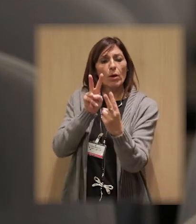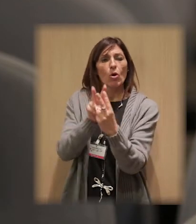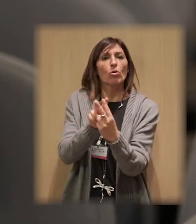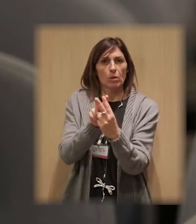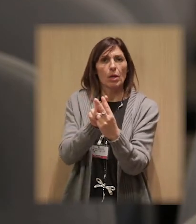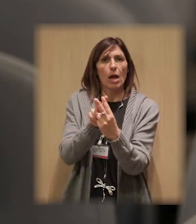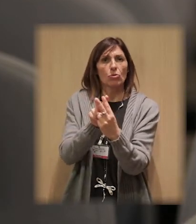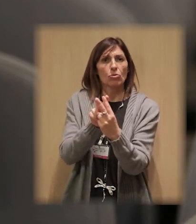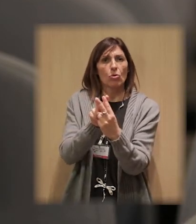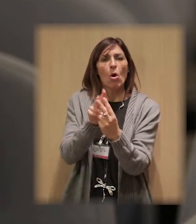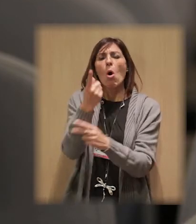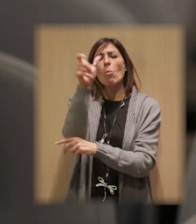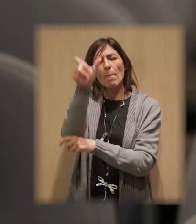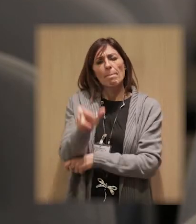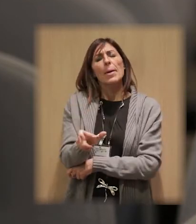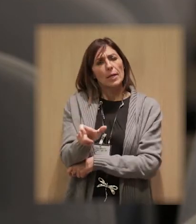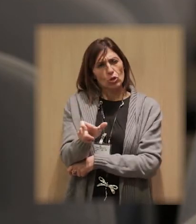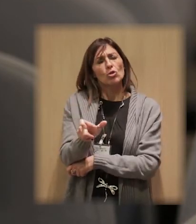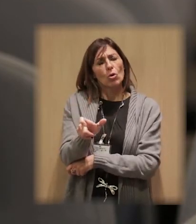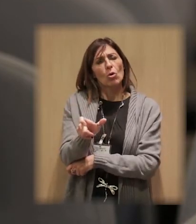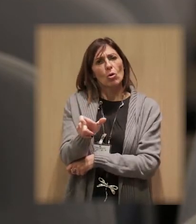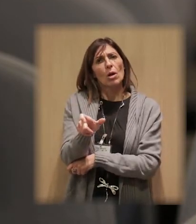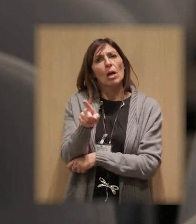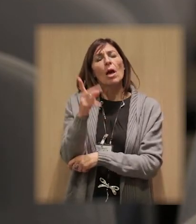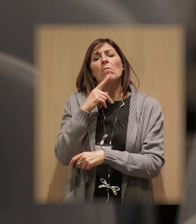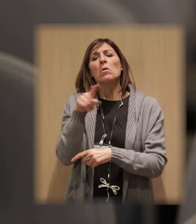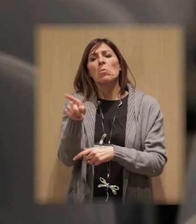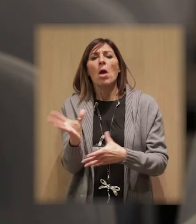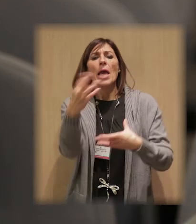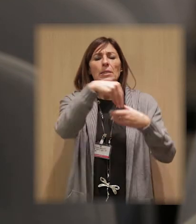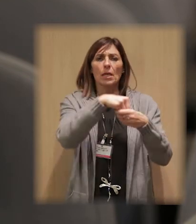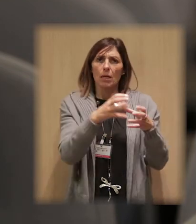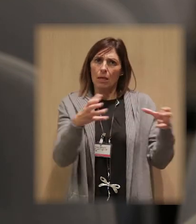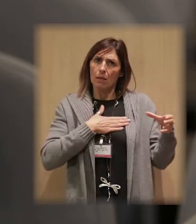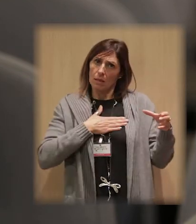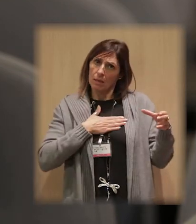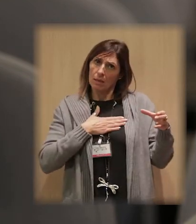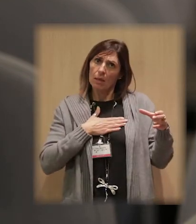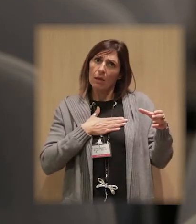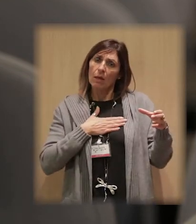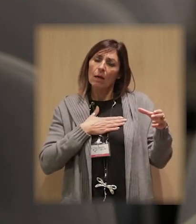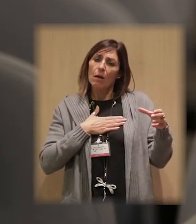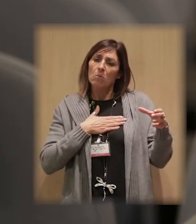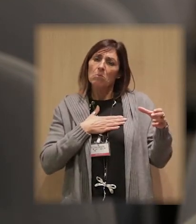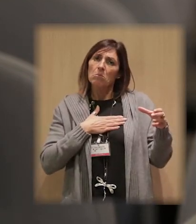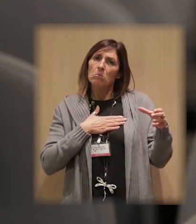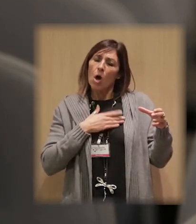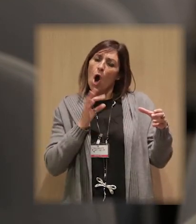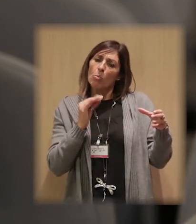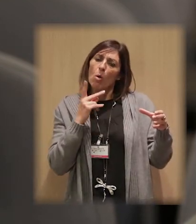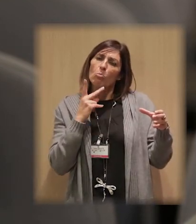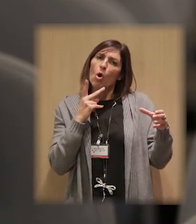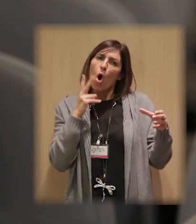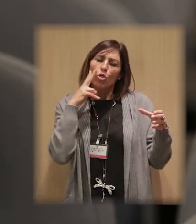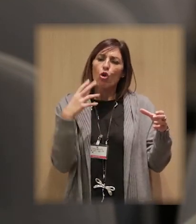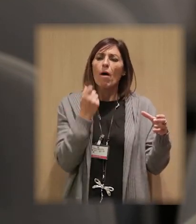incontrato una persona che poi siamo riusciti appunto ad inserire nella nostra azienda trovando il giusto